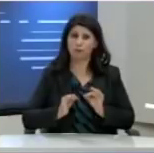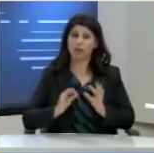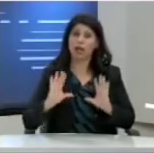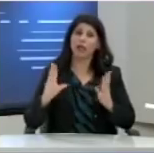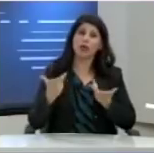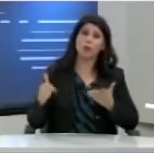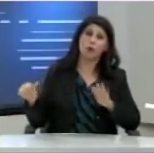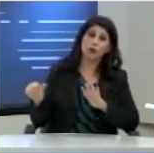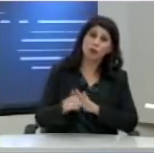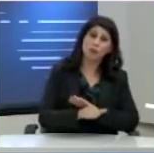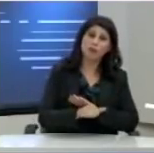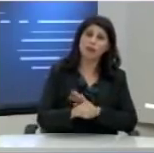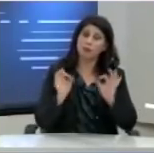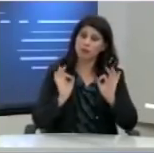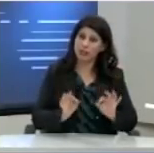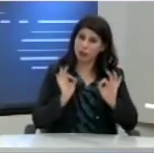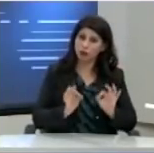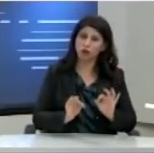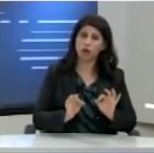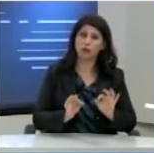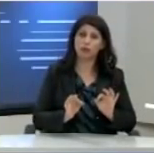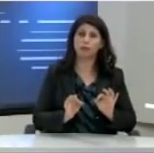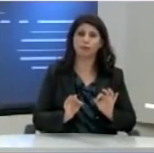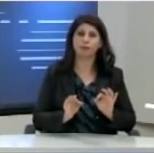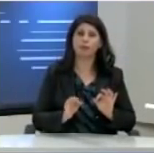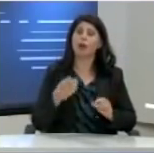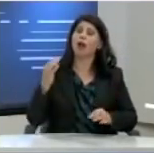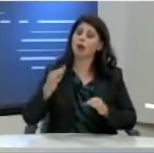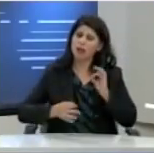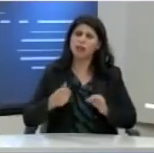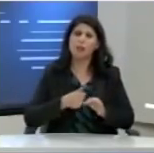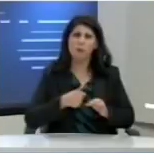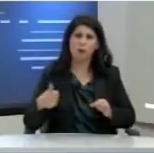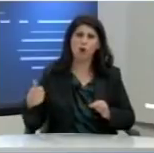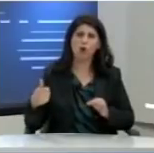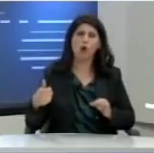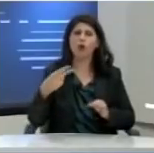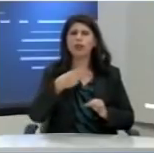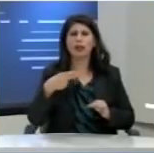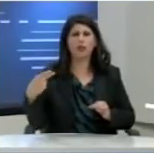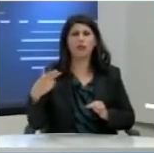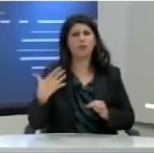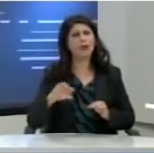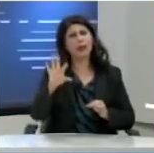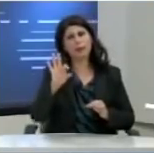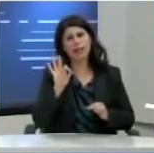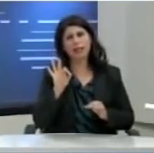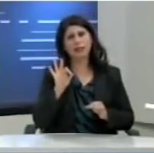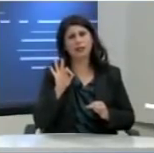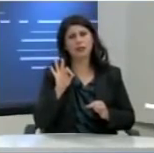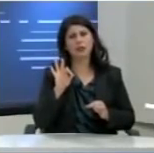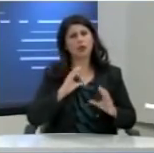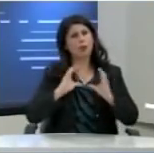πώς θα επιστρέψουμε οριστικά στην κανονικότητα, να συζητάμε για θέματα τα οποία έχει επιλέξει